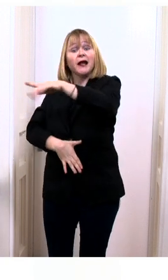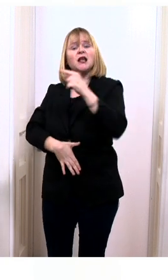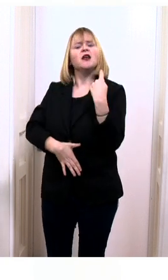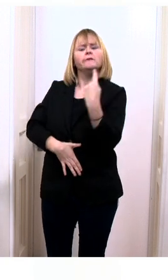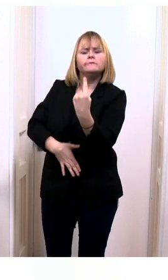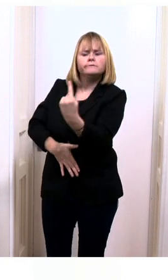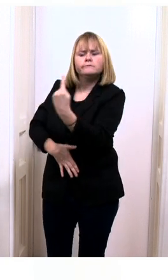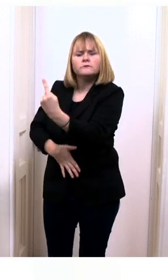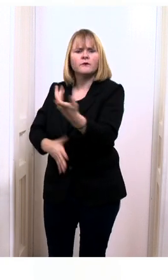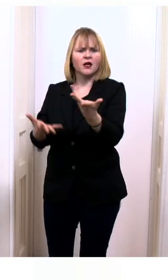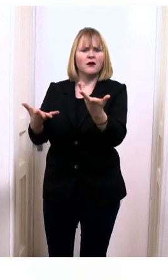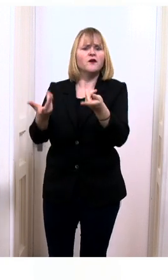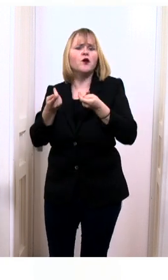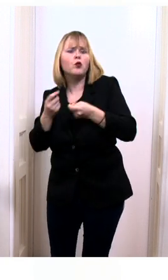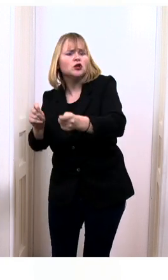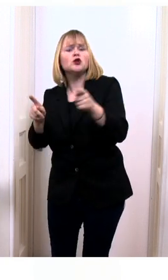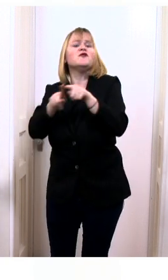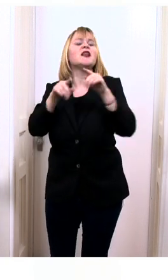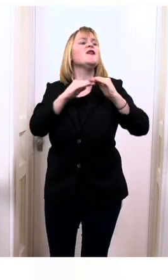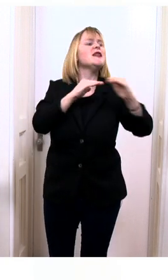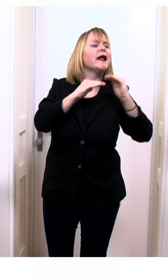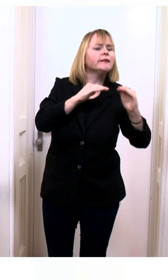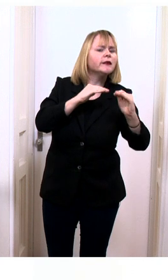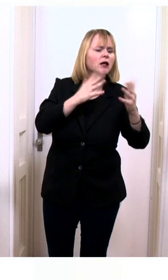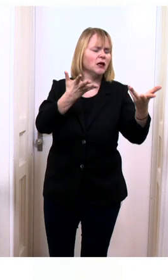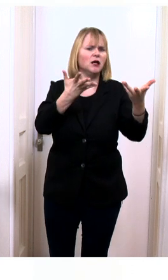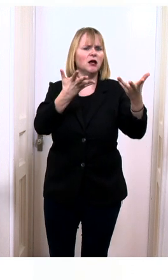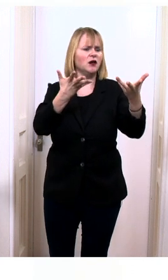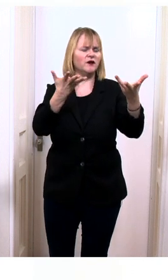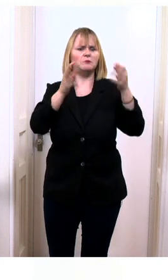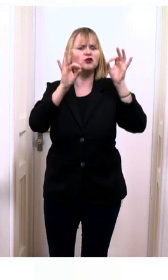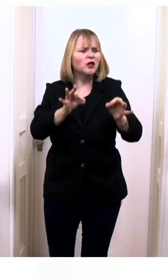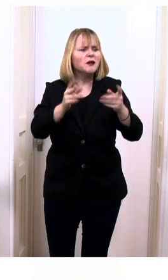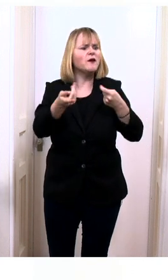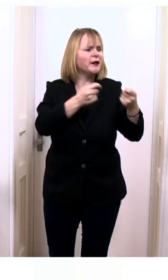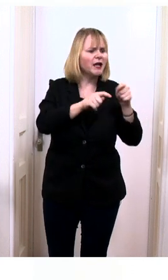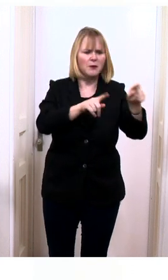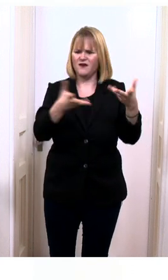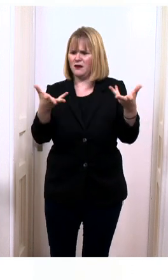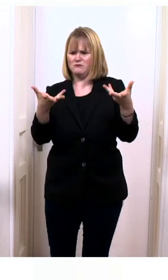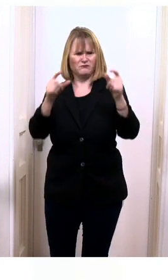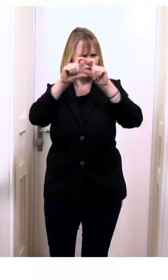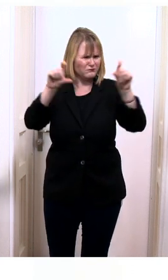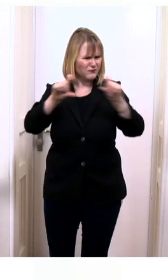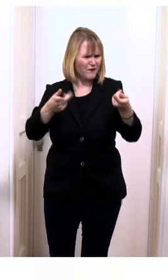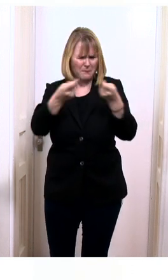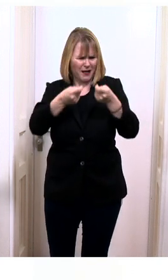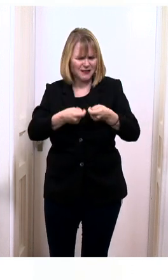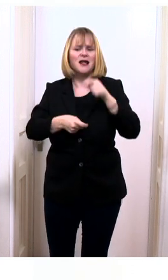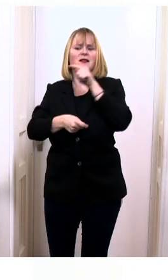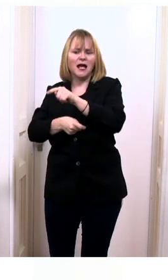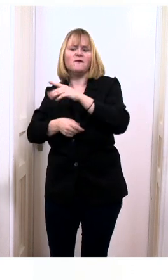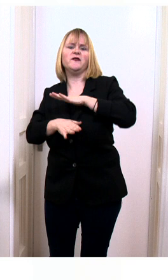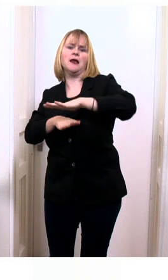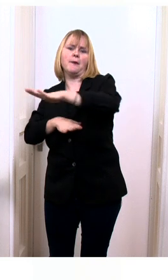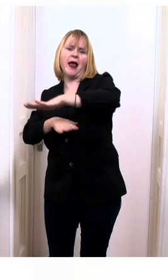das generelle Raster des Landes nicht funktionieren sollte. Dazu sollte man sich bei einer Ablehnung durch das Amt für Volkswirtschaft